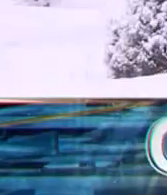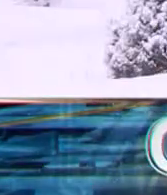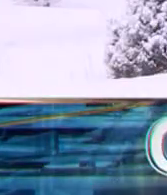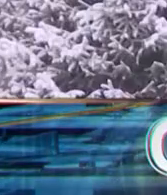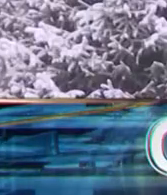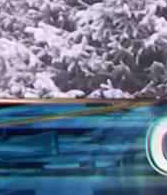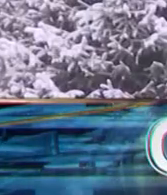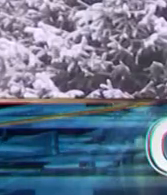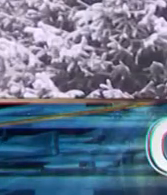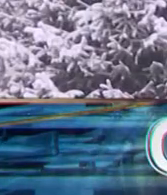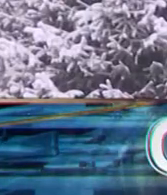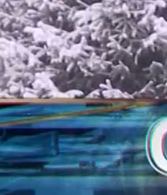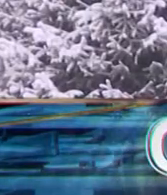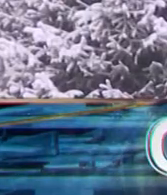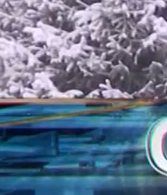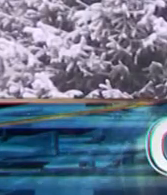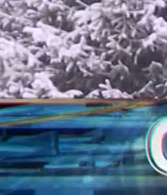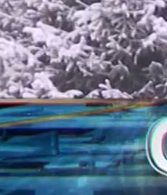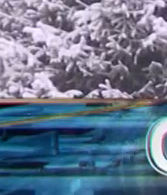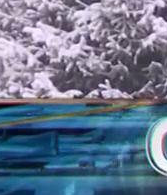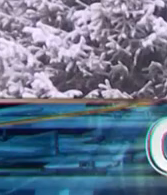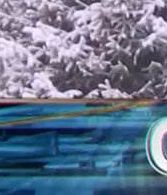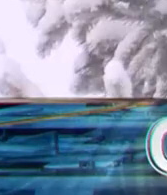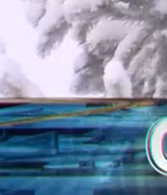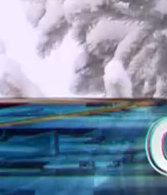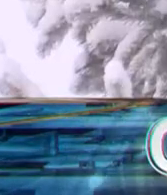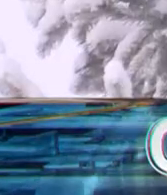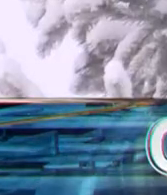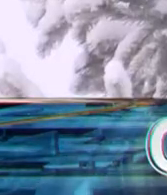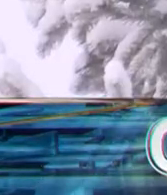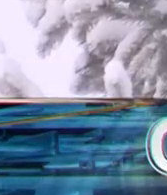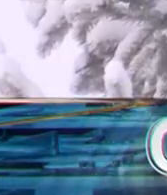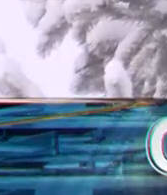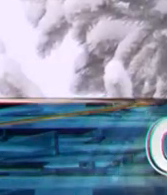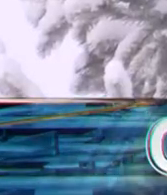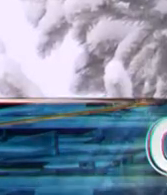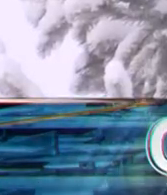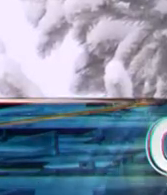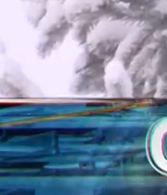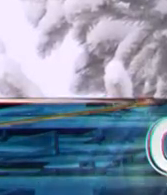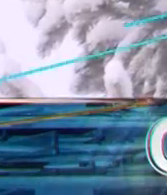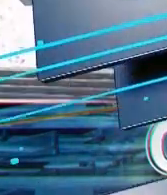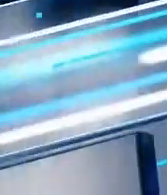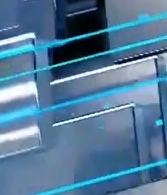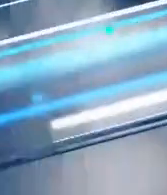Операция «Шерша». В Илиалатауском национальном парке пойман браконьер за незаконную порубку елок.